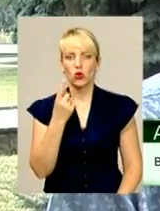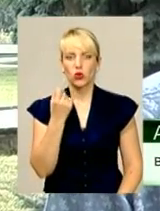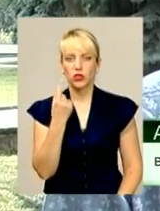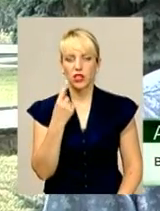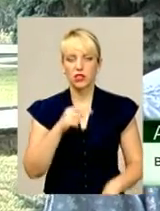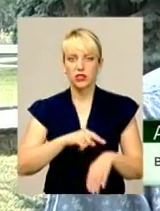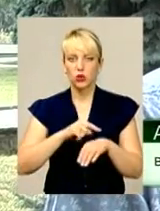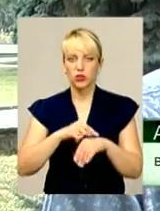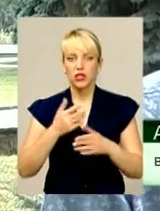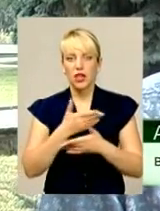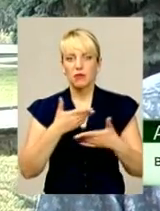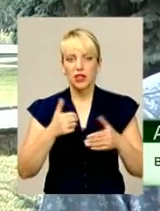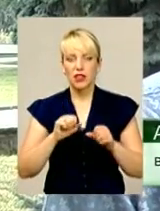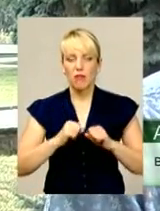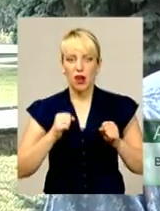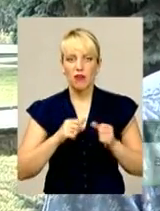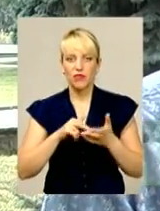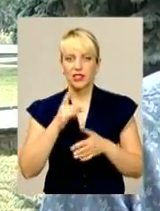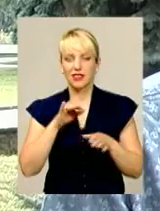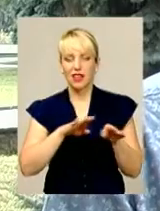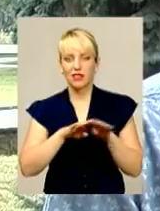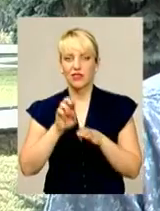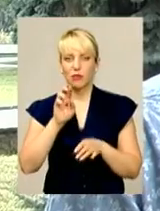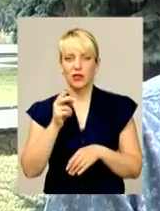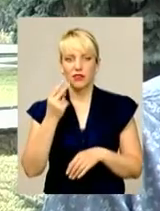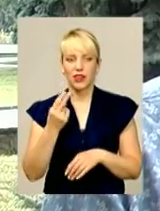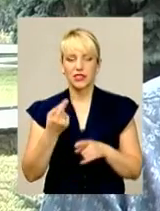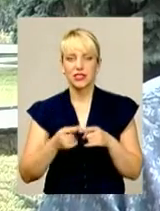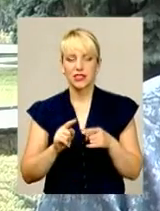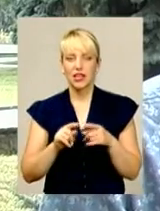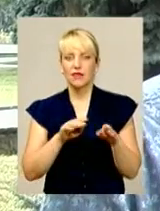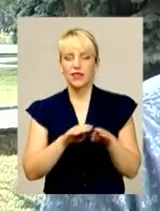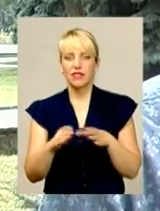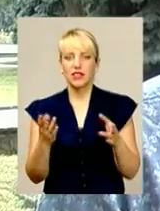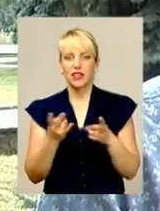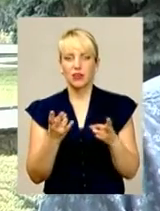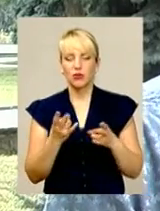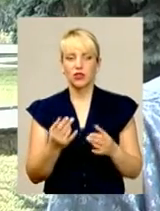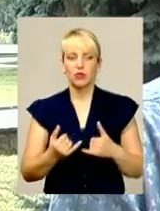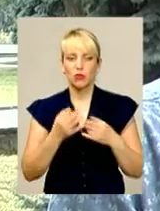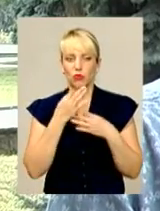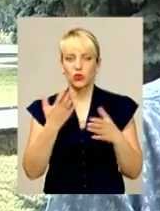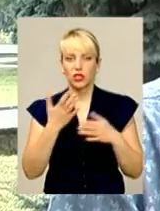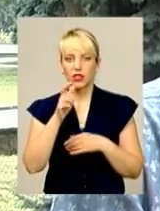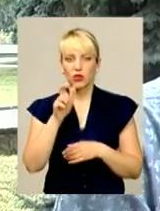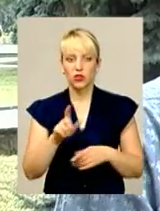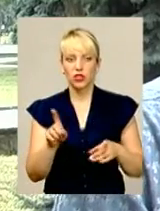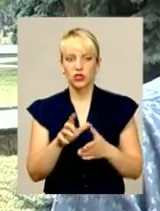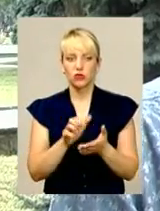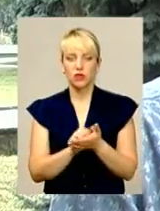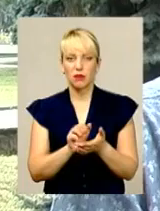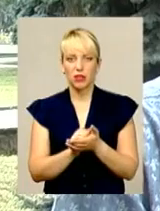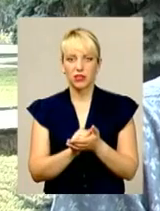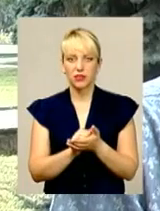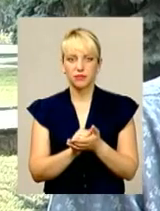Ми намагаємося вийти на деякий рівень, він називається Б2. Це рівень, який потрібен будь-якій людині, щоб займати